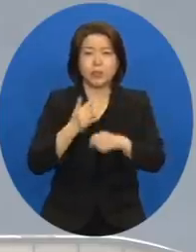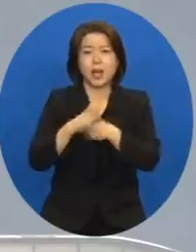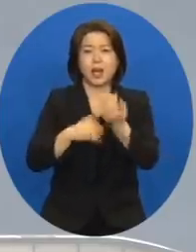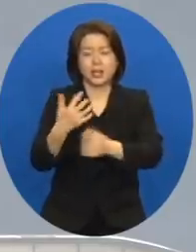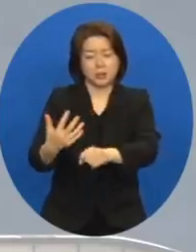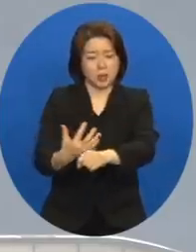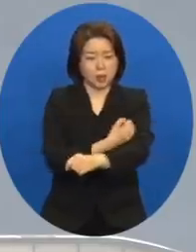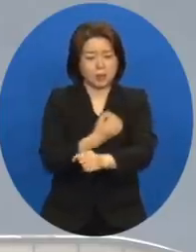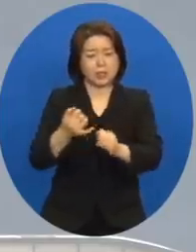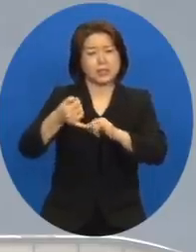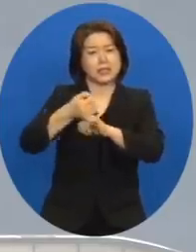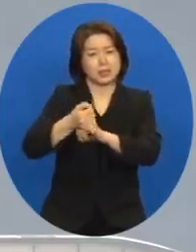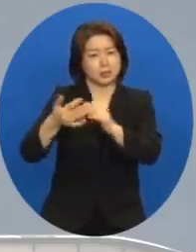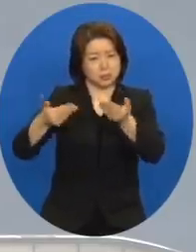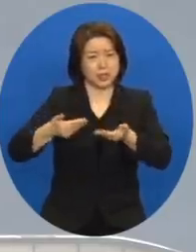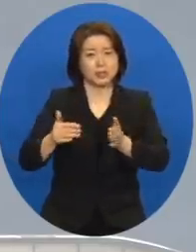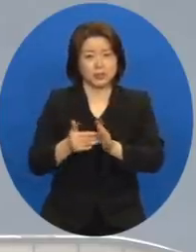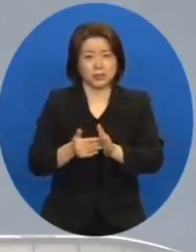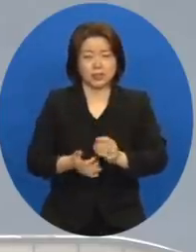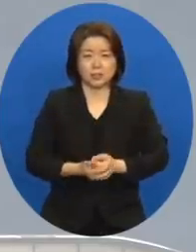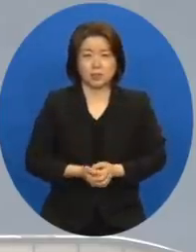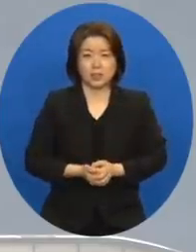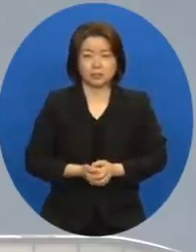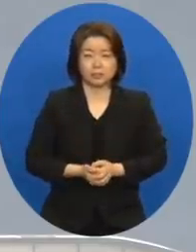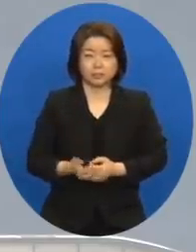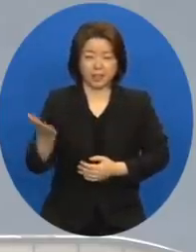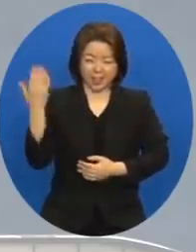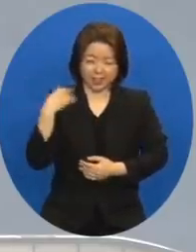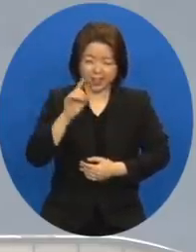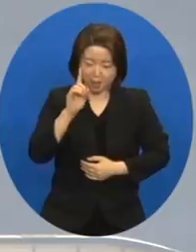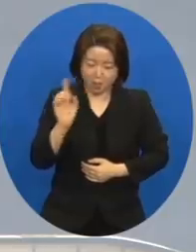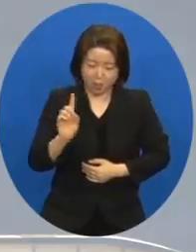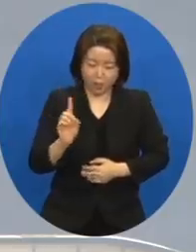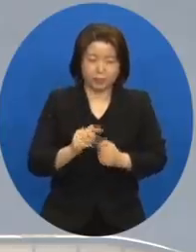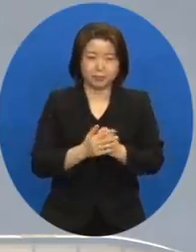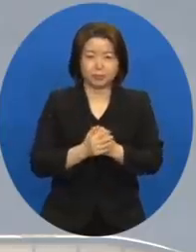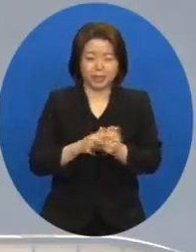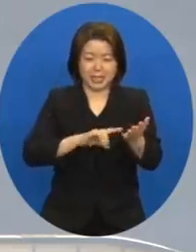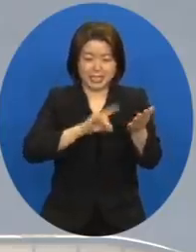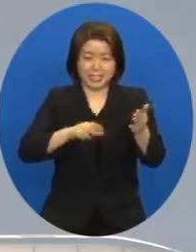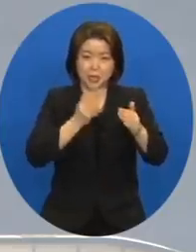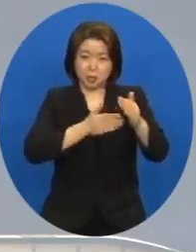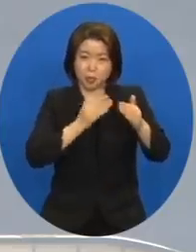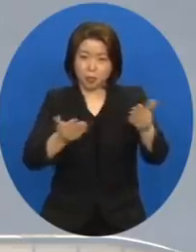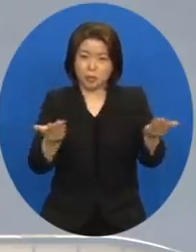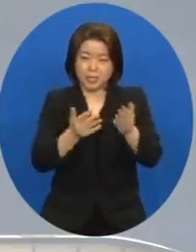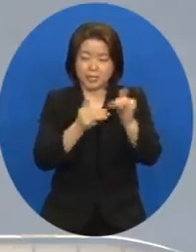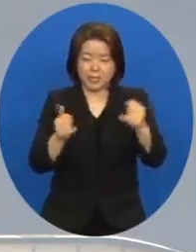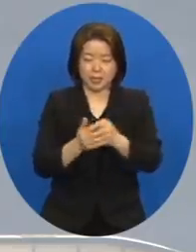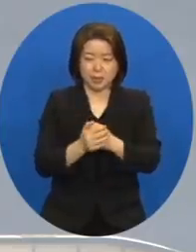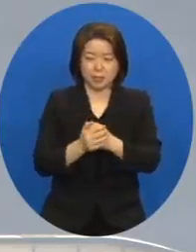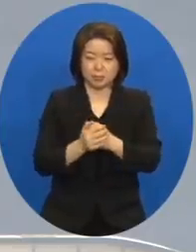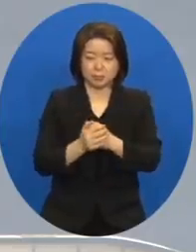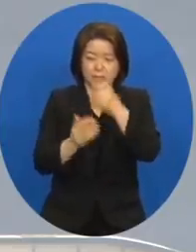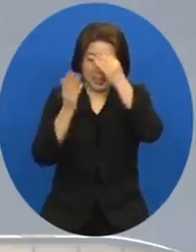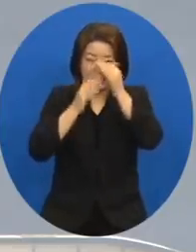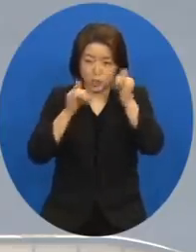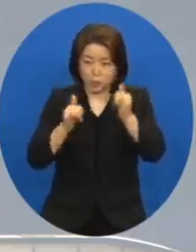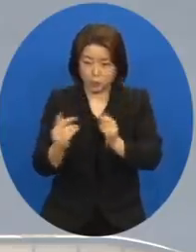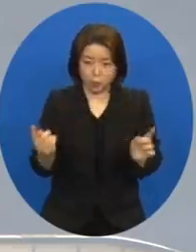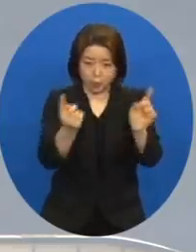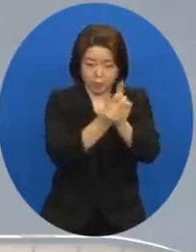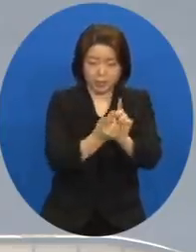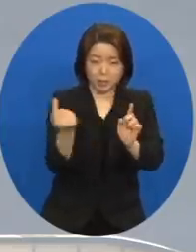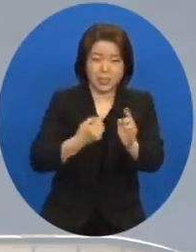엄청날 약속을 받았어요 한번은 어느 세무공무원이 성도를 찾아왔다고 합시다